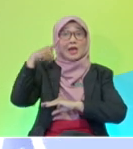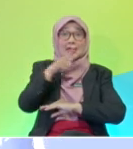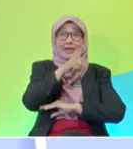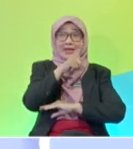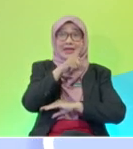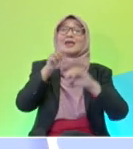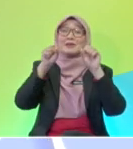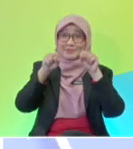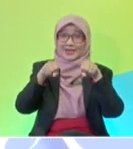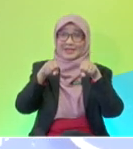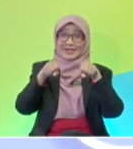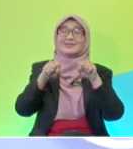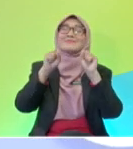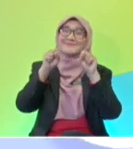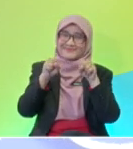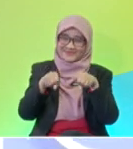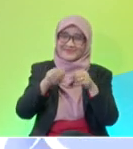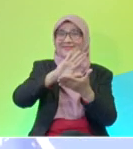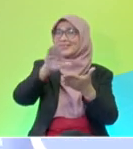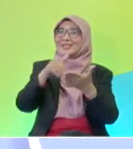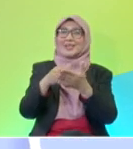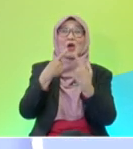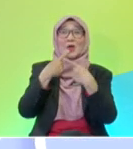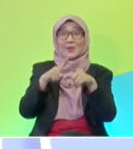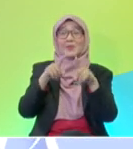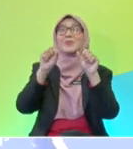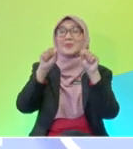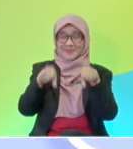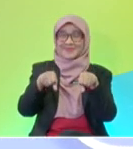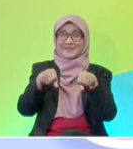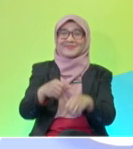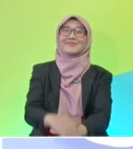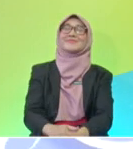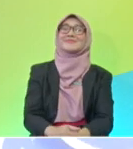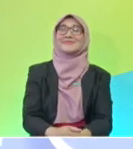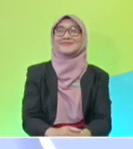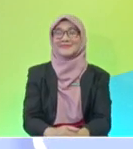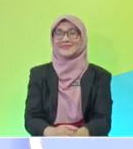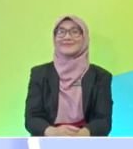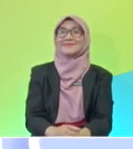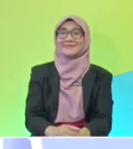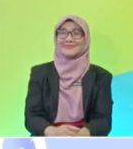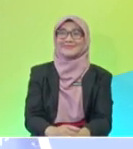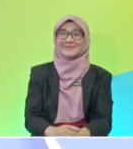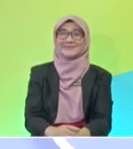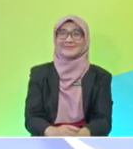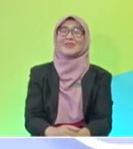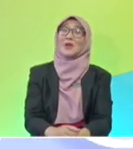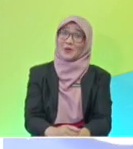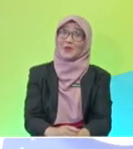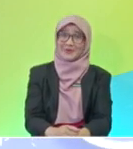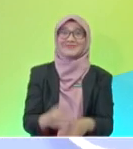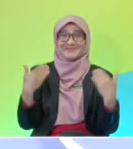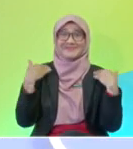dengar sikit suara boleh boleh ha okey Cikgu maksudnya Ha